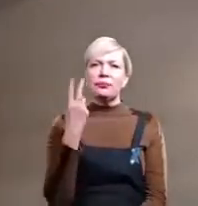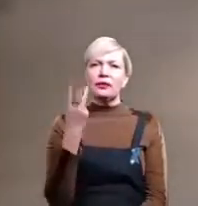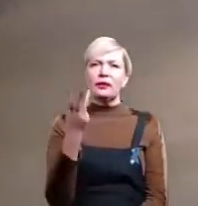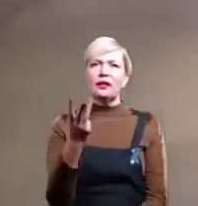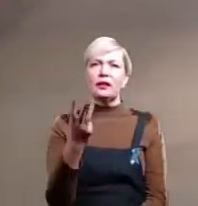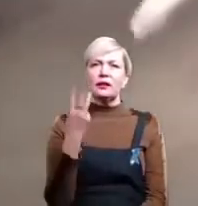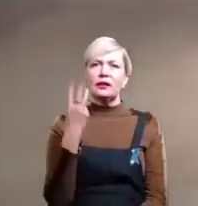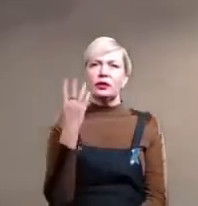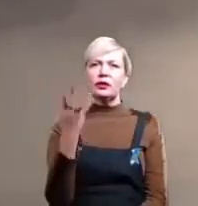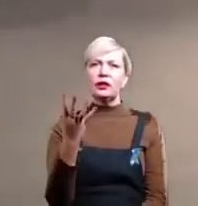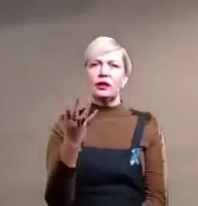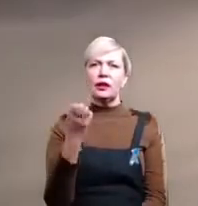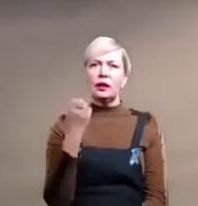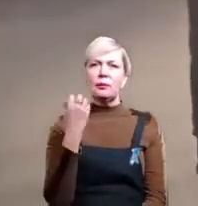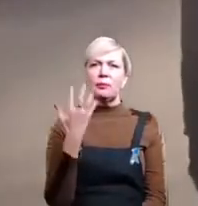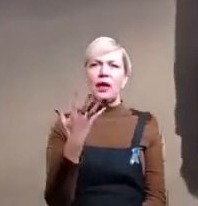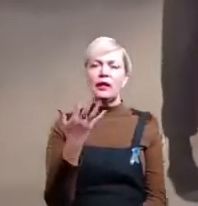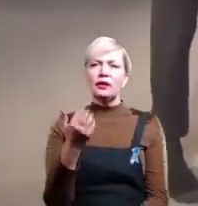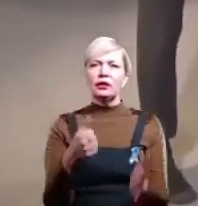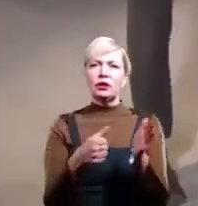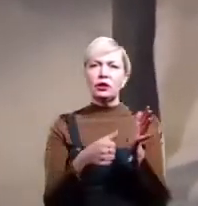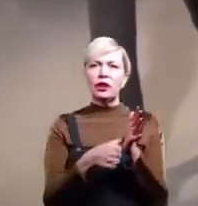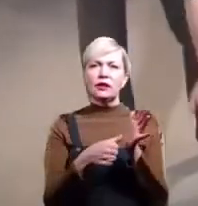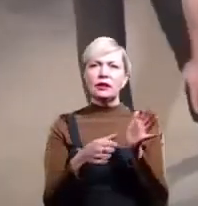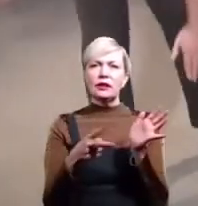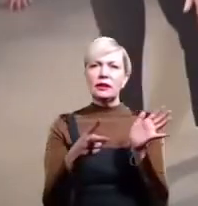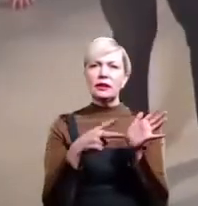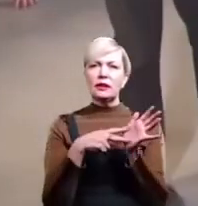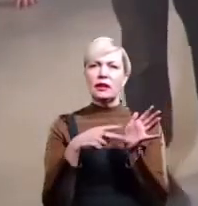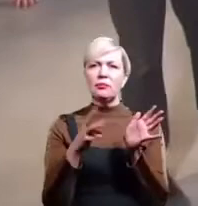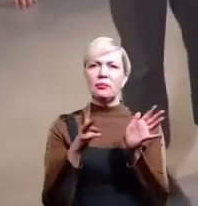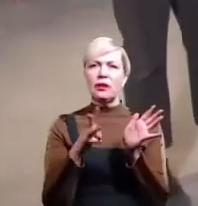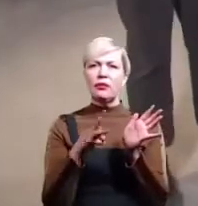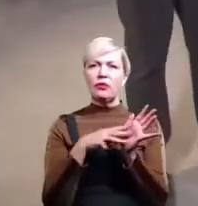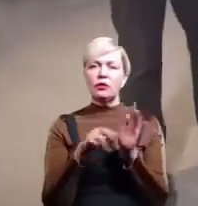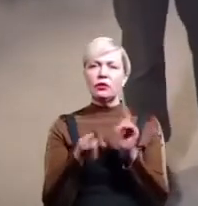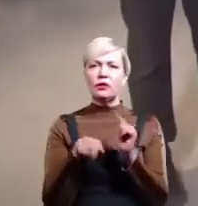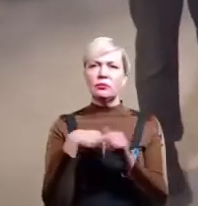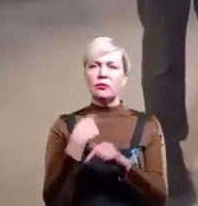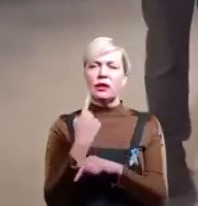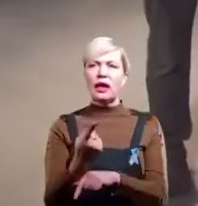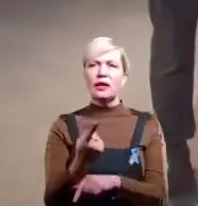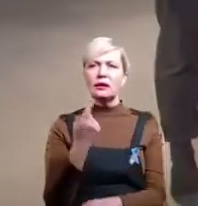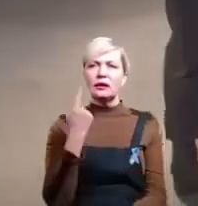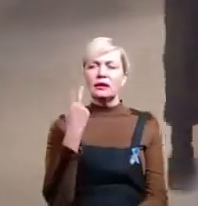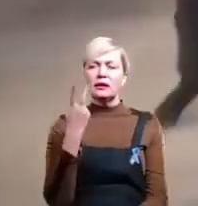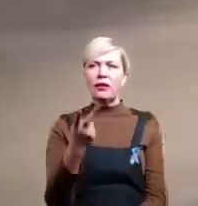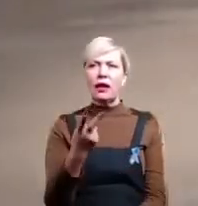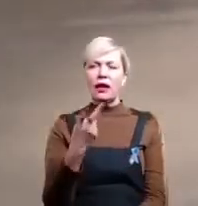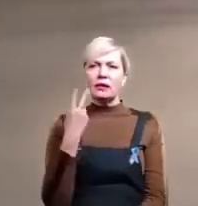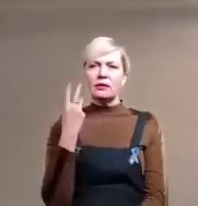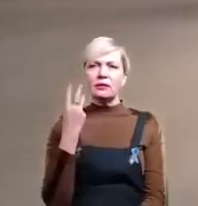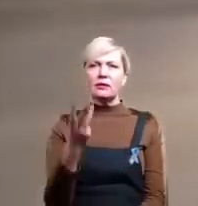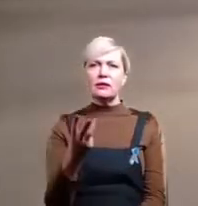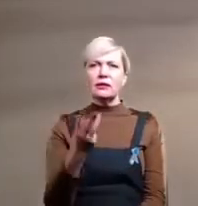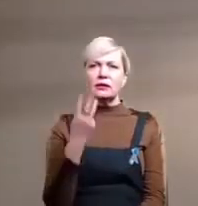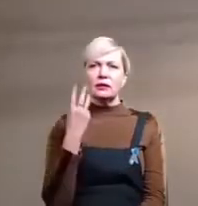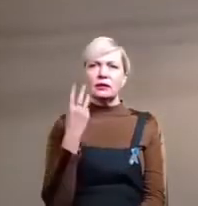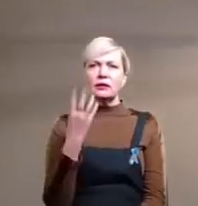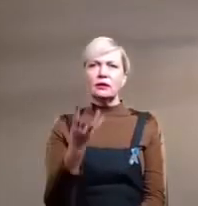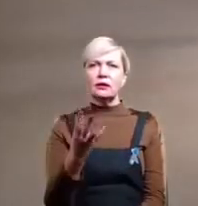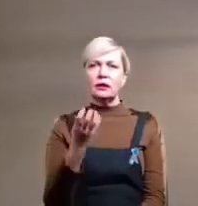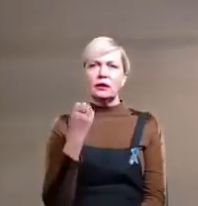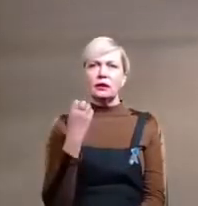три, четыре, пять, шесть, семь, восемь. И раз, два, три,